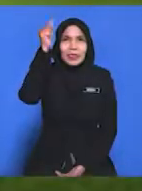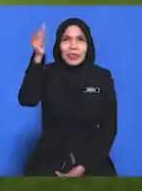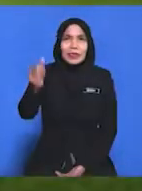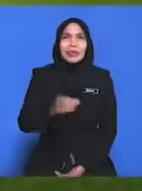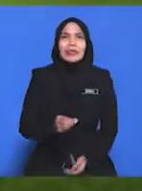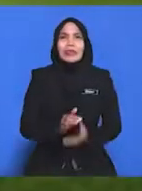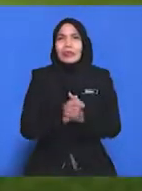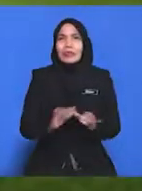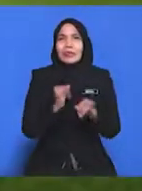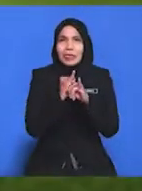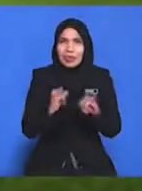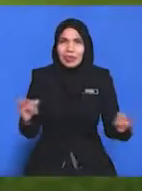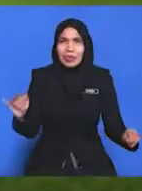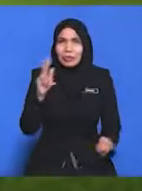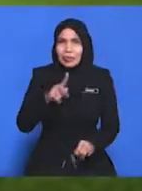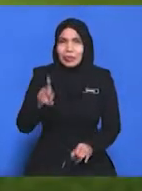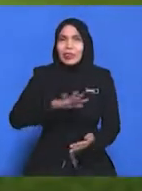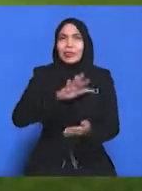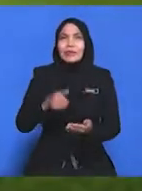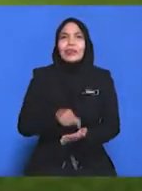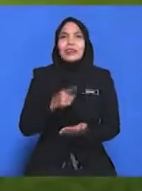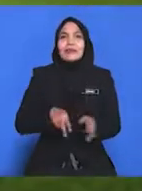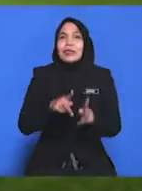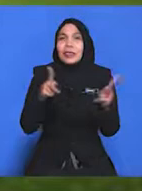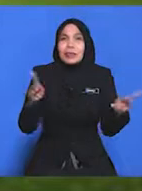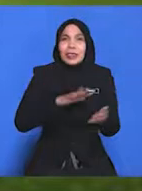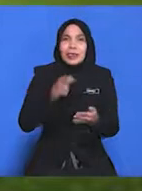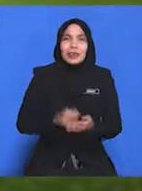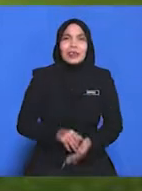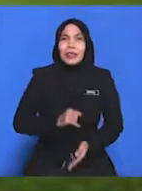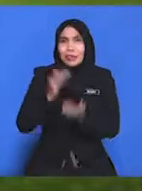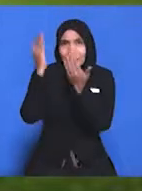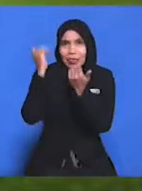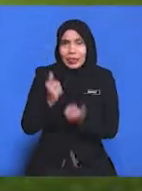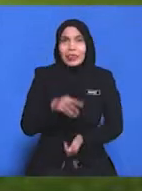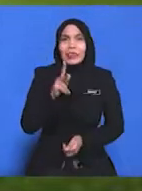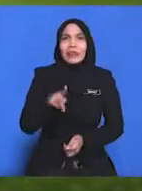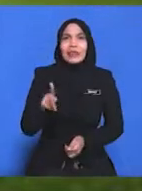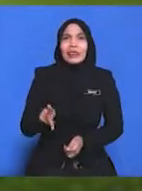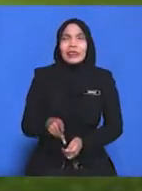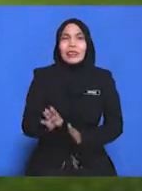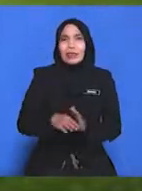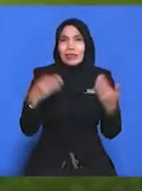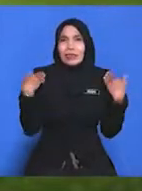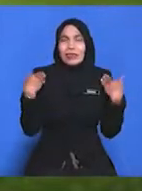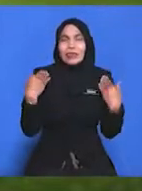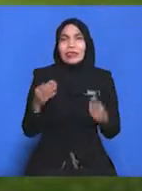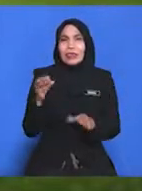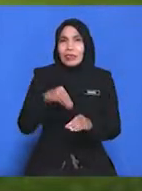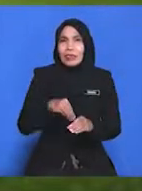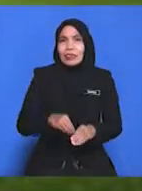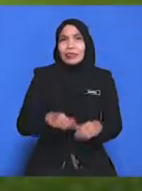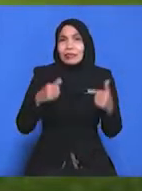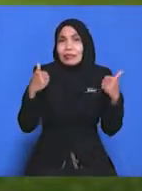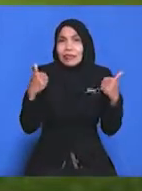Assalamualaikum dan selamat sejahtera pelajar semua. Apa khabar semua? Saya berharap pelajar semua berada dalam keadaan sihat dan